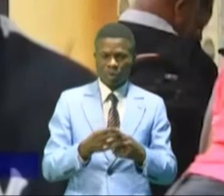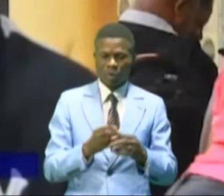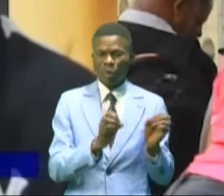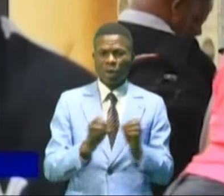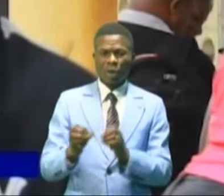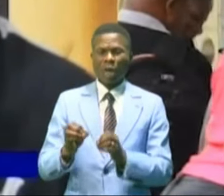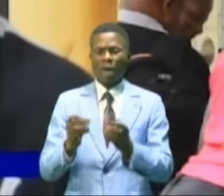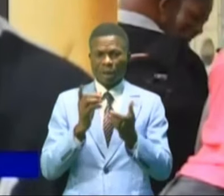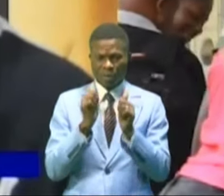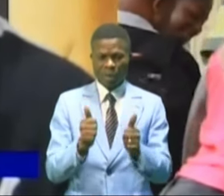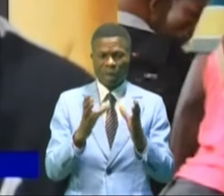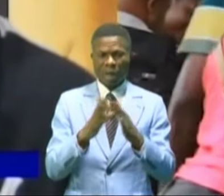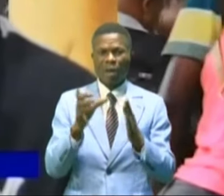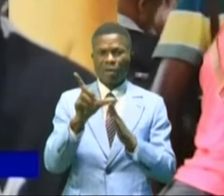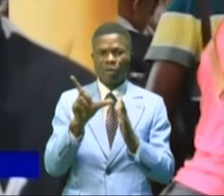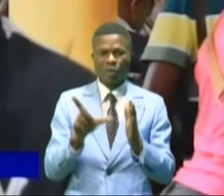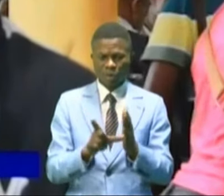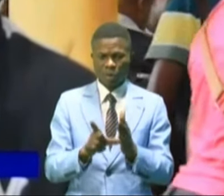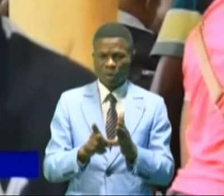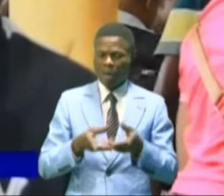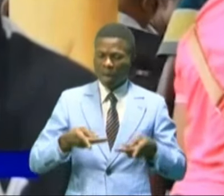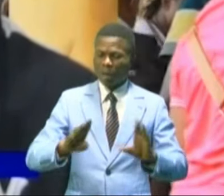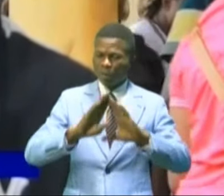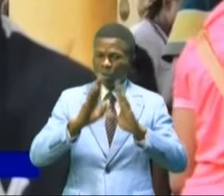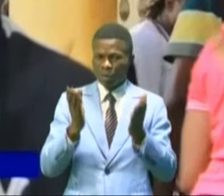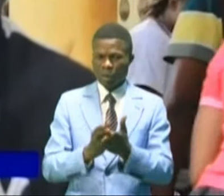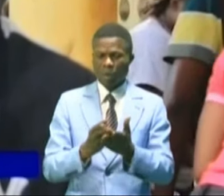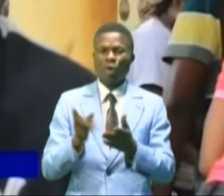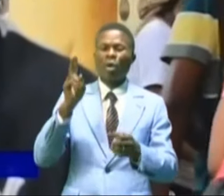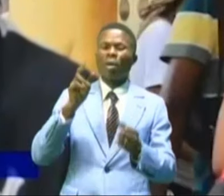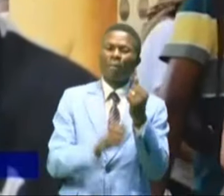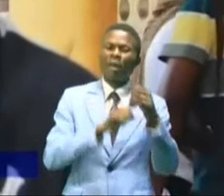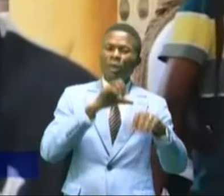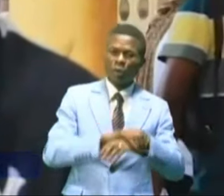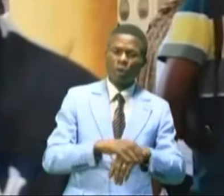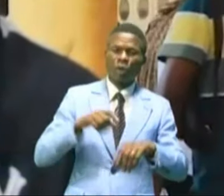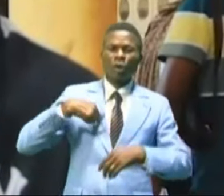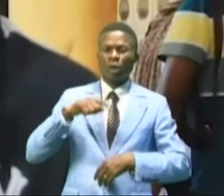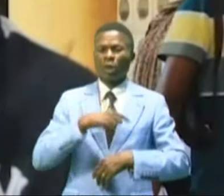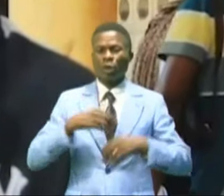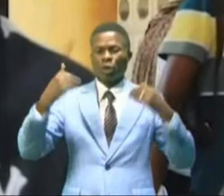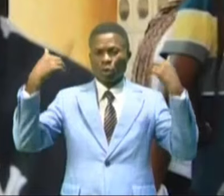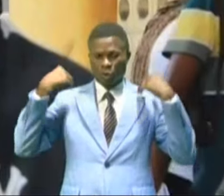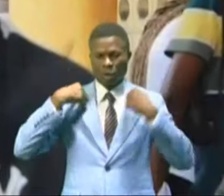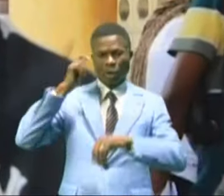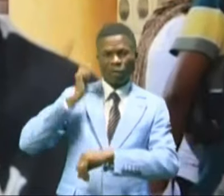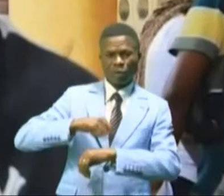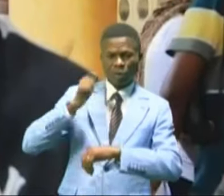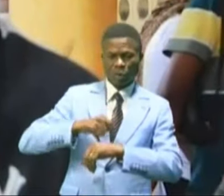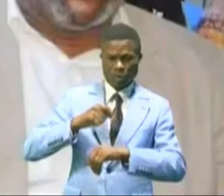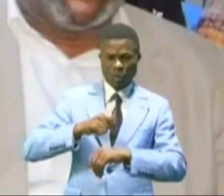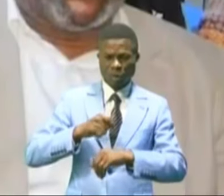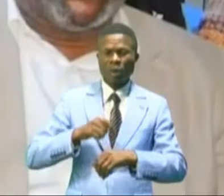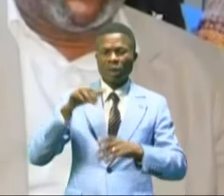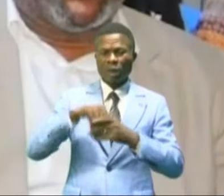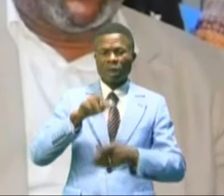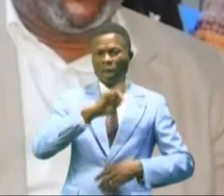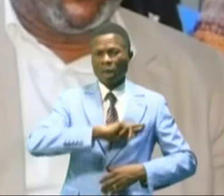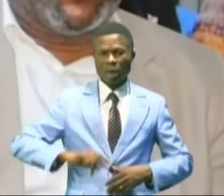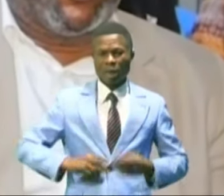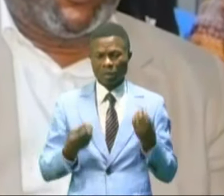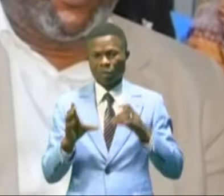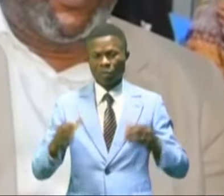passe bien avec la loi. Ça va couvrir tout le monde et les victimes et nous, des défenseurs des droits de l'homme en République démocratique du Congo. Le